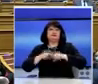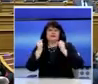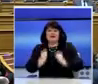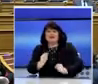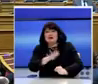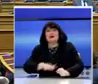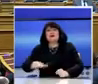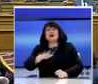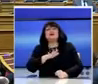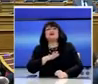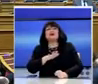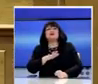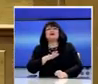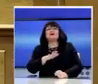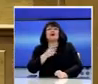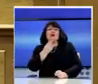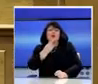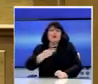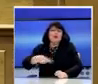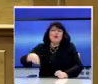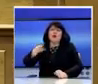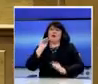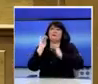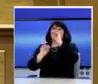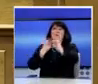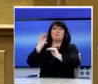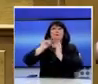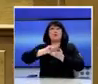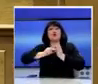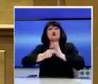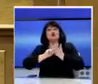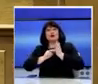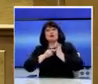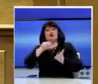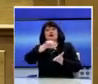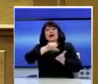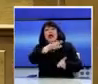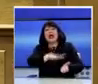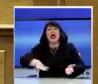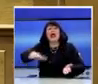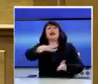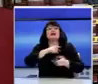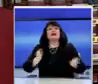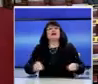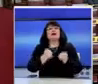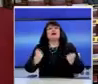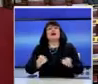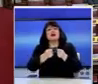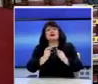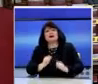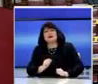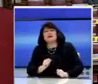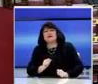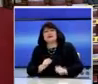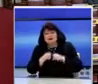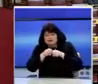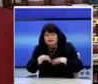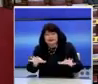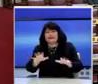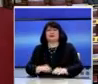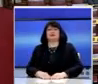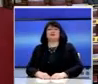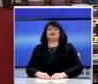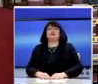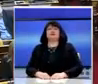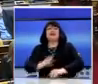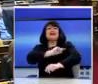κατάσταση εκεί που βγήκε εκτός ελέγχου παρά τις προειδοποίησεις, την Αττική των εργατικών στρωμάτων, για τις αλληλοσυγκρούμενες